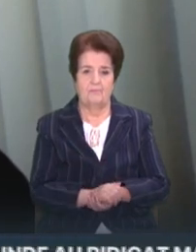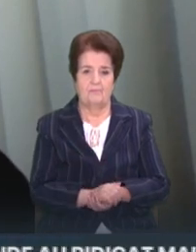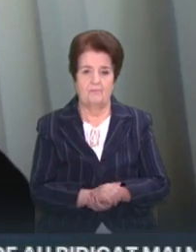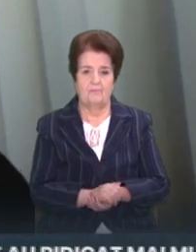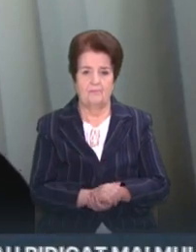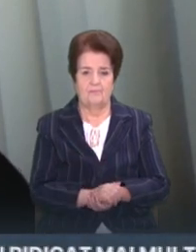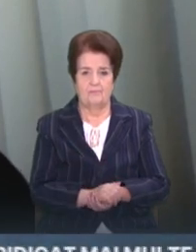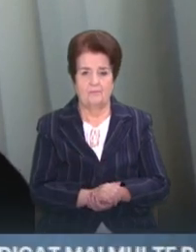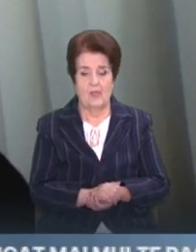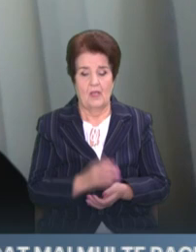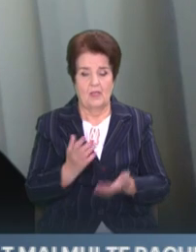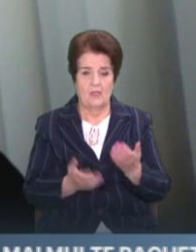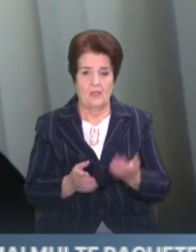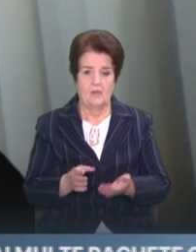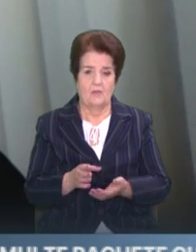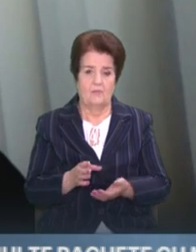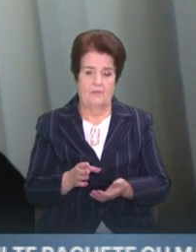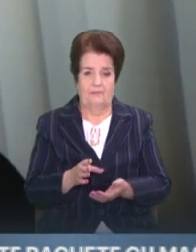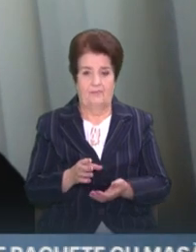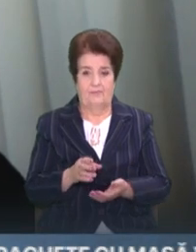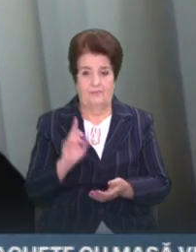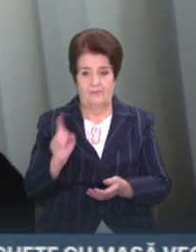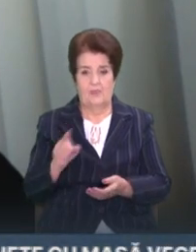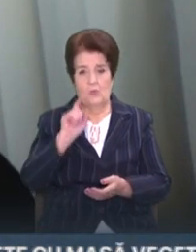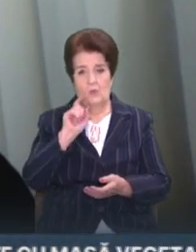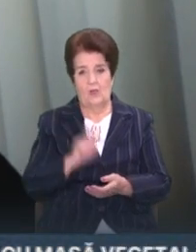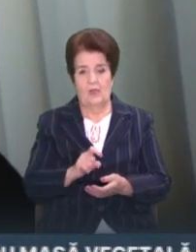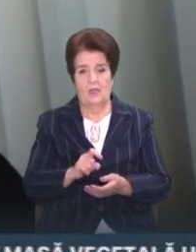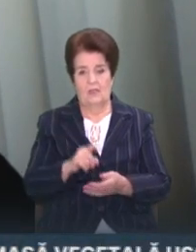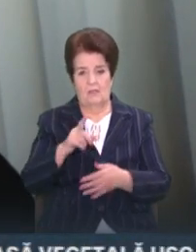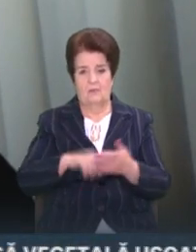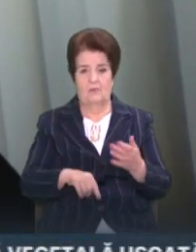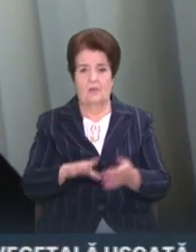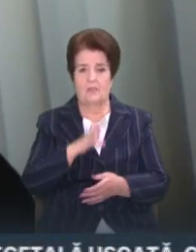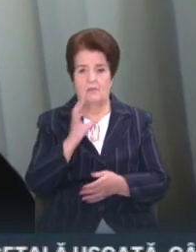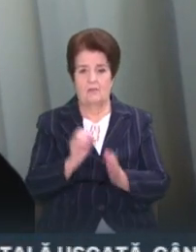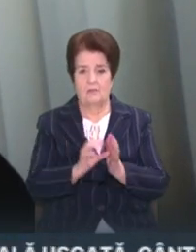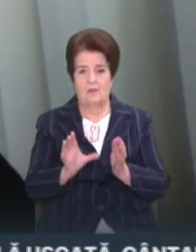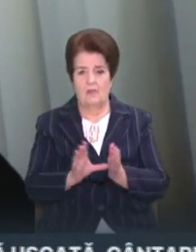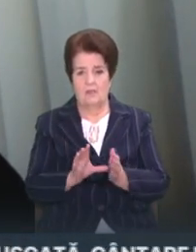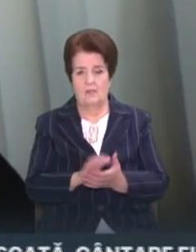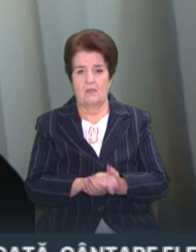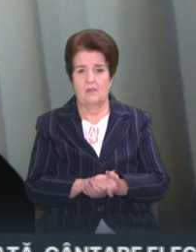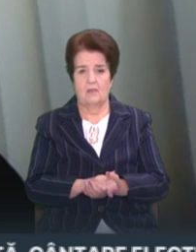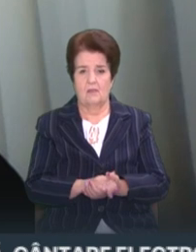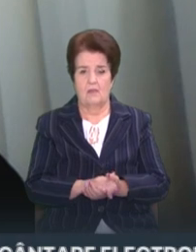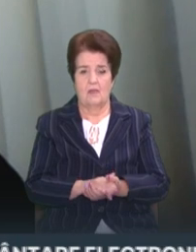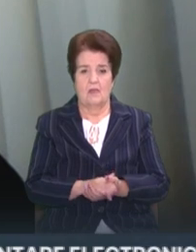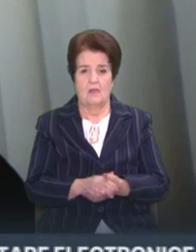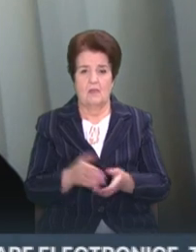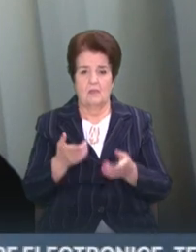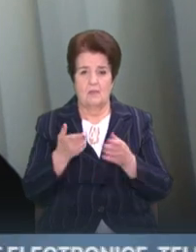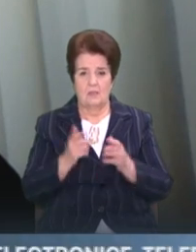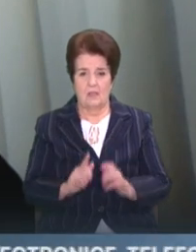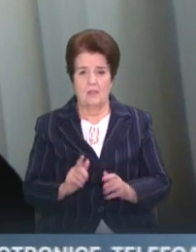din Ucraina. În privința prețurilor este foarte dificil să ne expunem. Dacă să analizăm cum a evoluat lucrurile